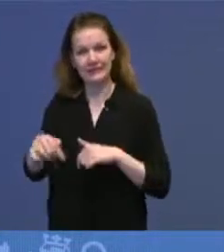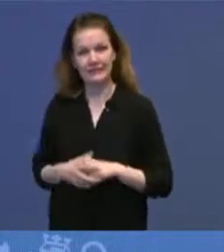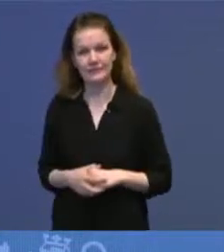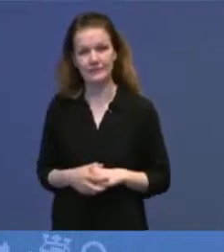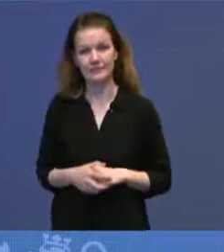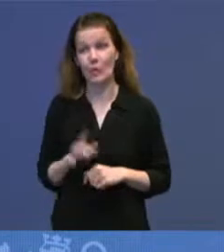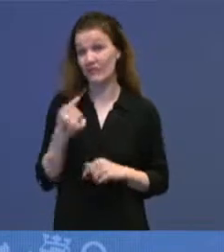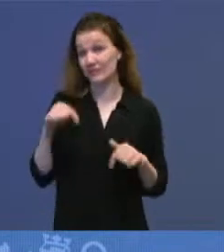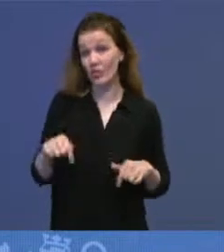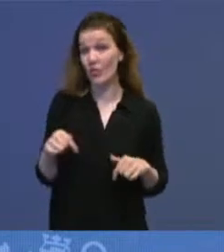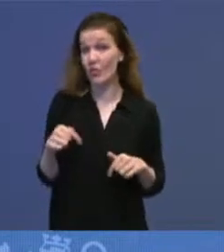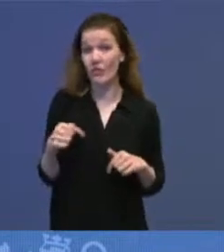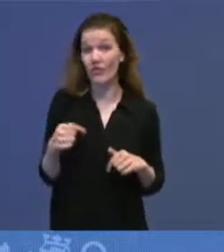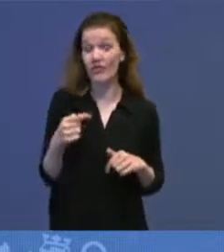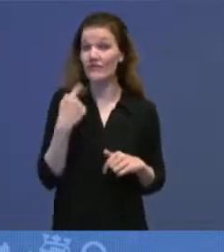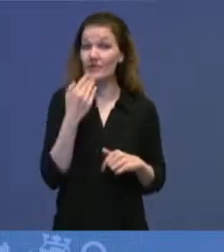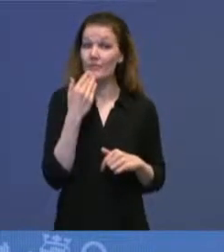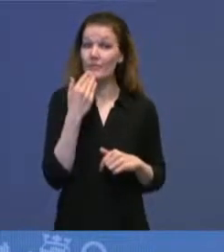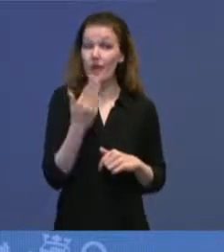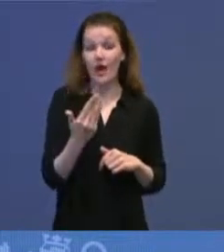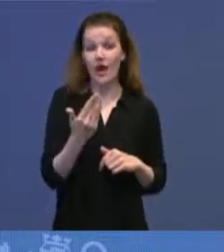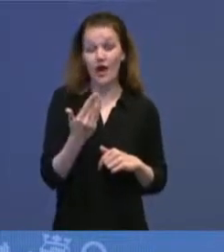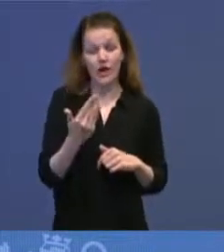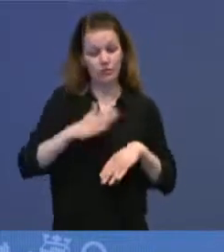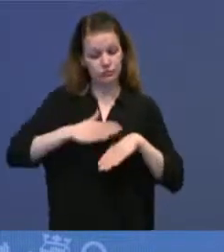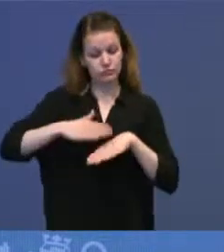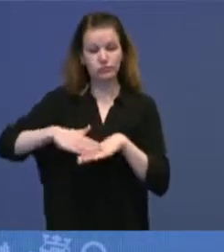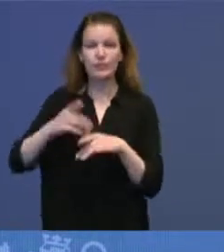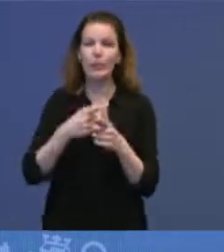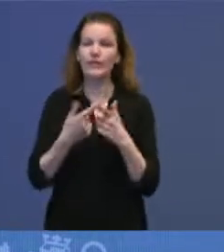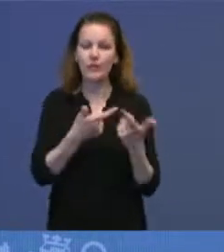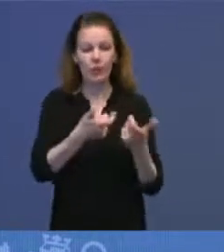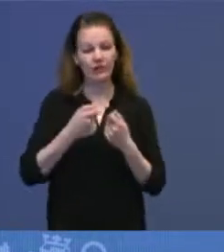godt satt opp med både mottaksansvaret som